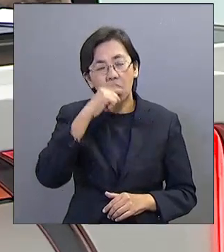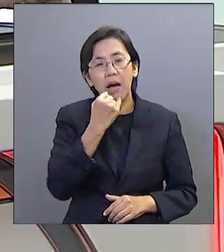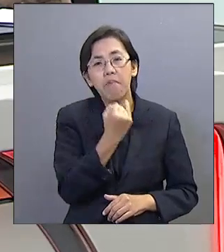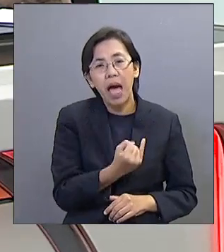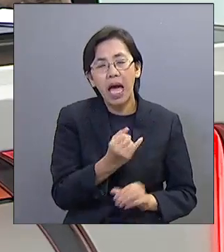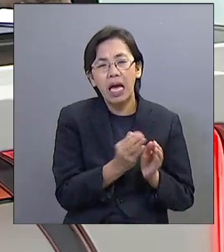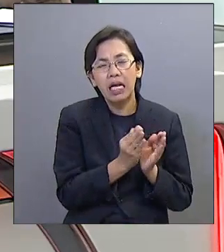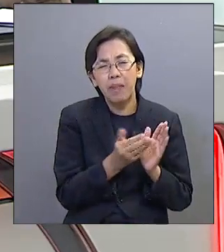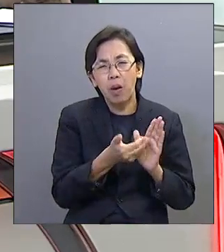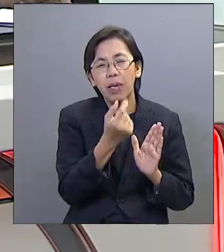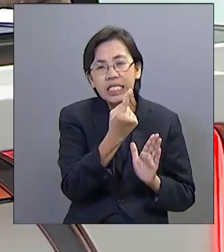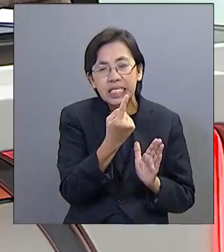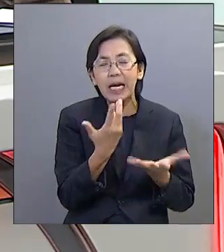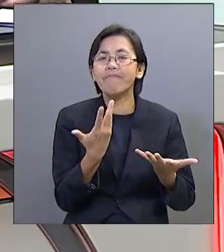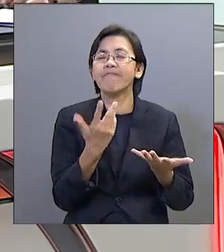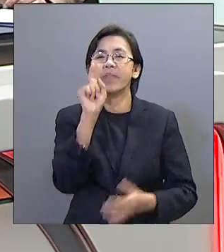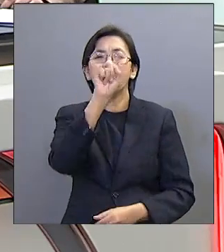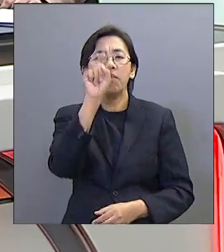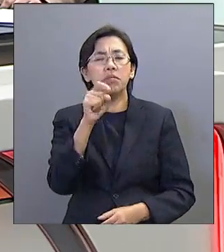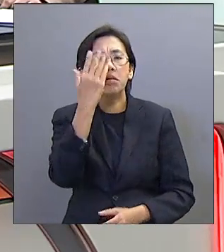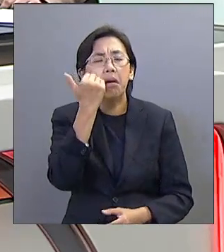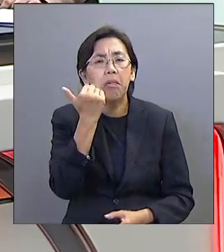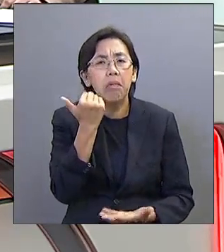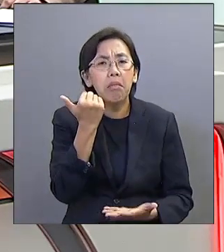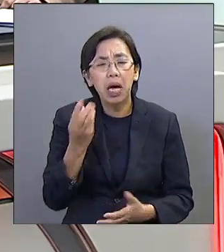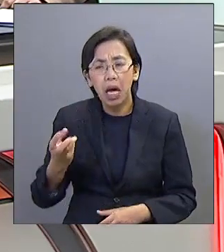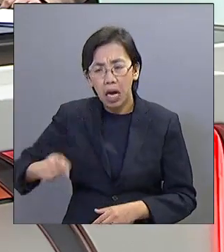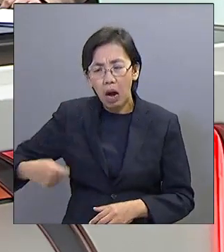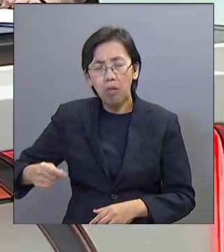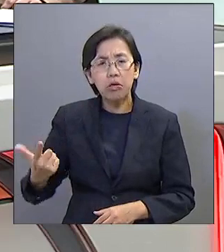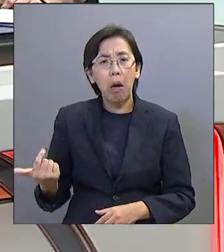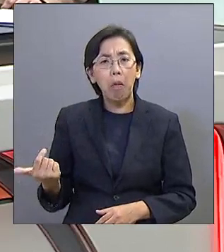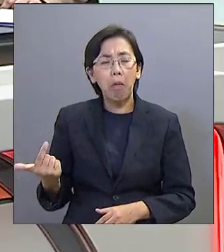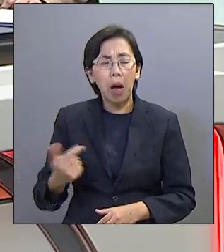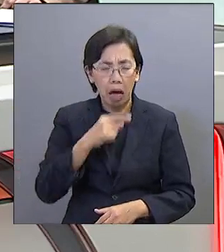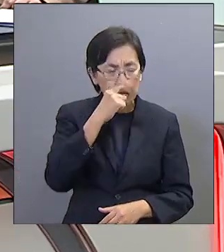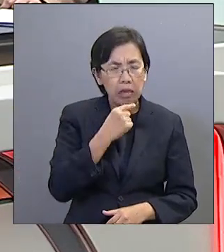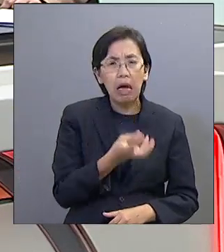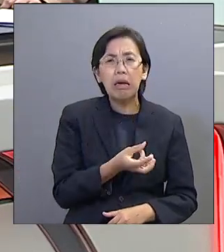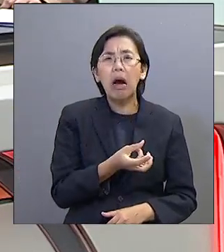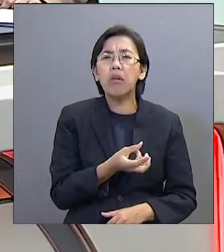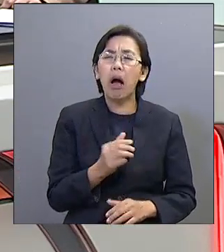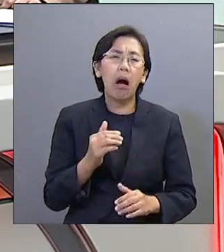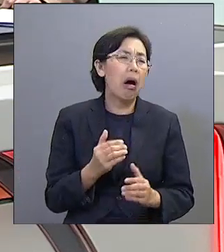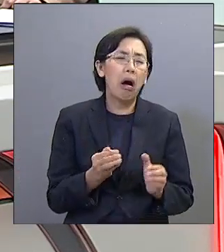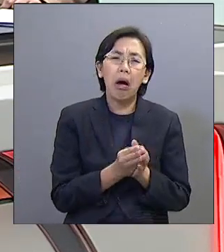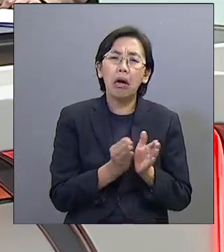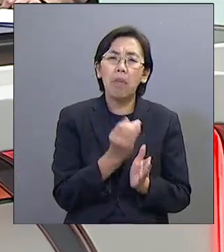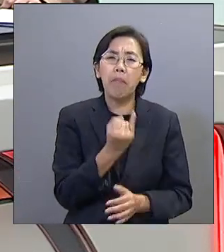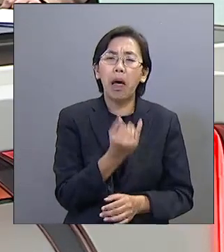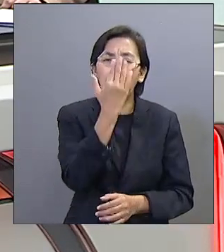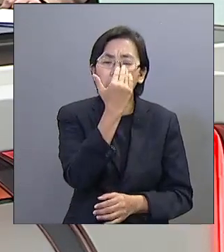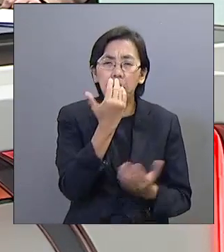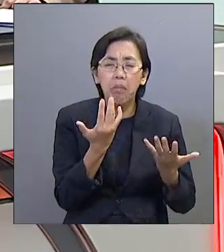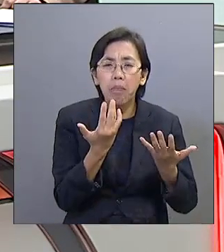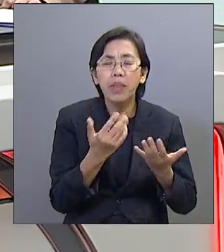1คะแนนมันก็เลยทำให้มีคำถามว่าเกิดอะไรขึ้นกับคุณภาพข้าวของไทยหรือไม่นะคะเอาเรื่องมาเล่าให้คุณผู้ชม